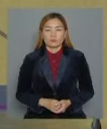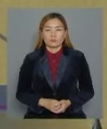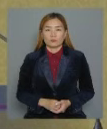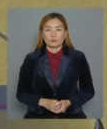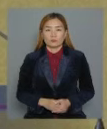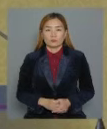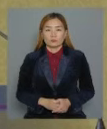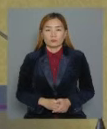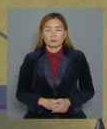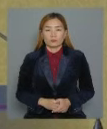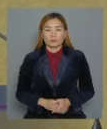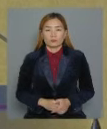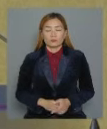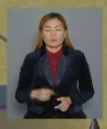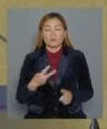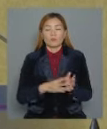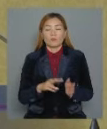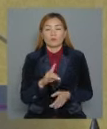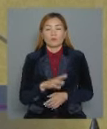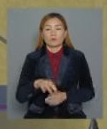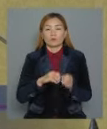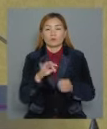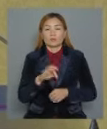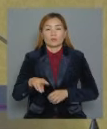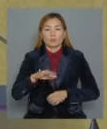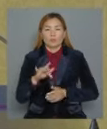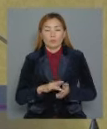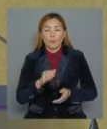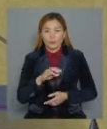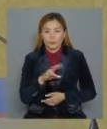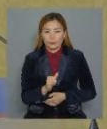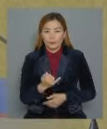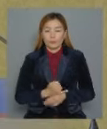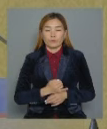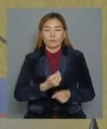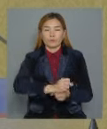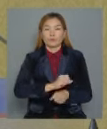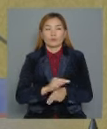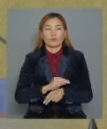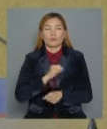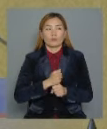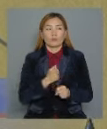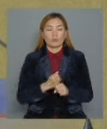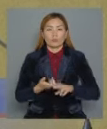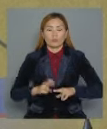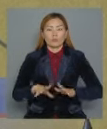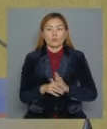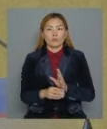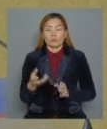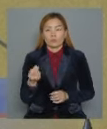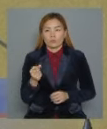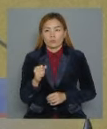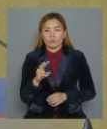Ана айтасыз 29 миллиардты 10 миллиардты атырау қаласы. Яғни наказание алған адамдарды айттыңыз, оның ішінде атырау